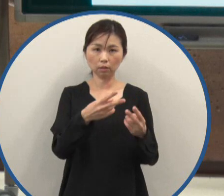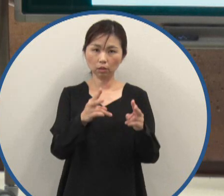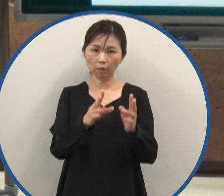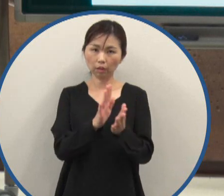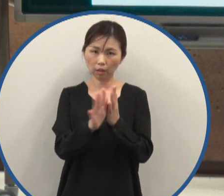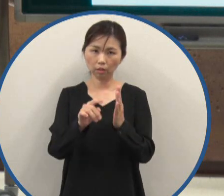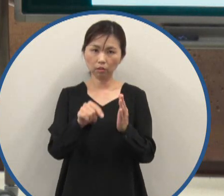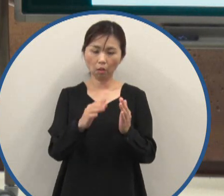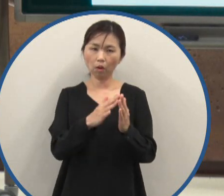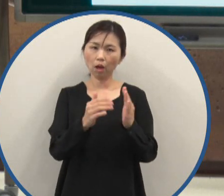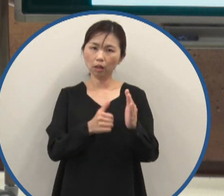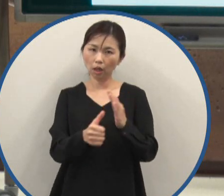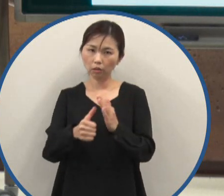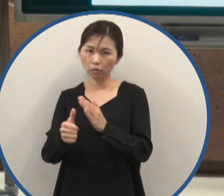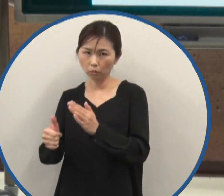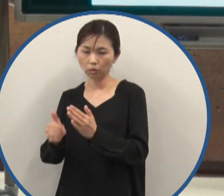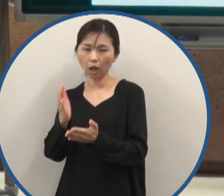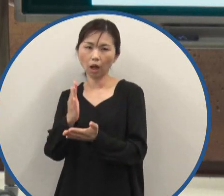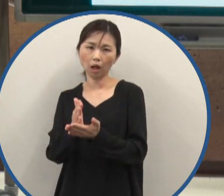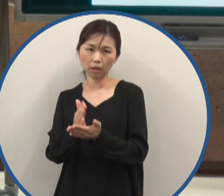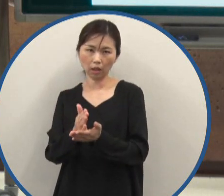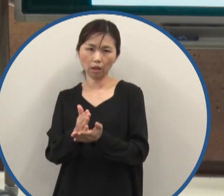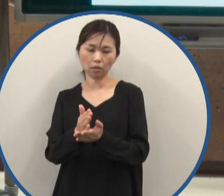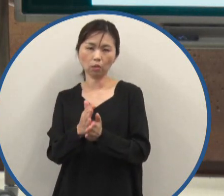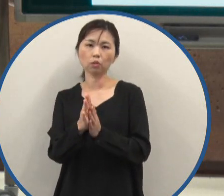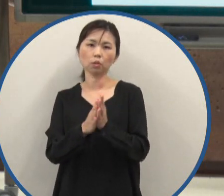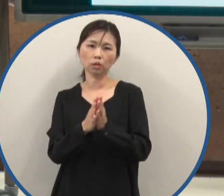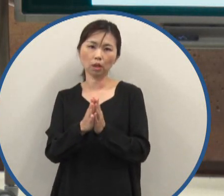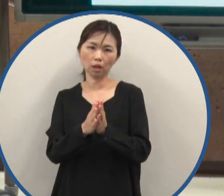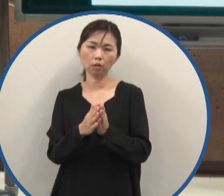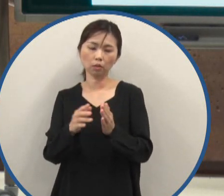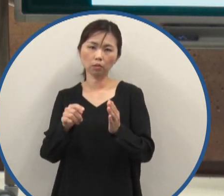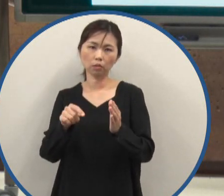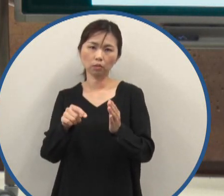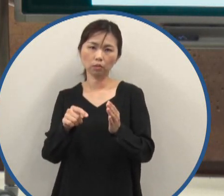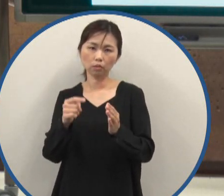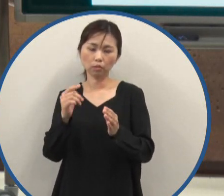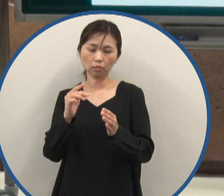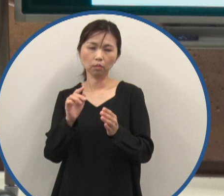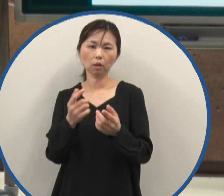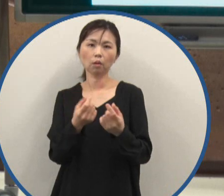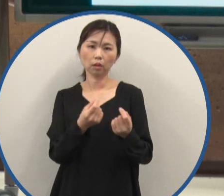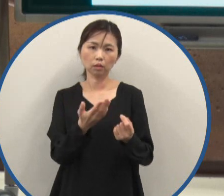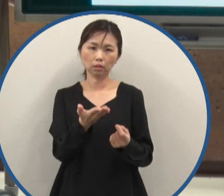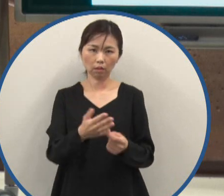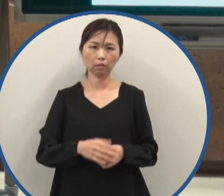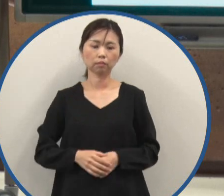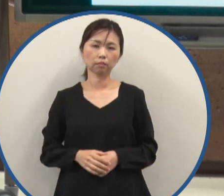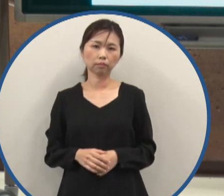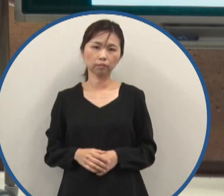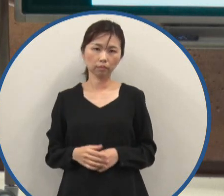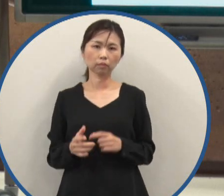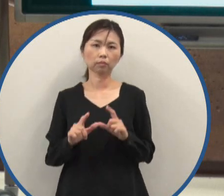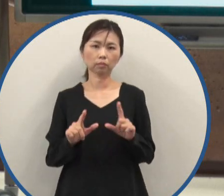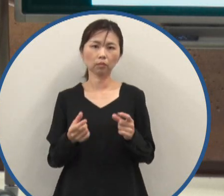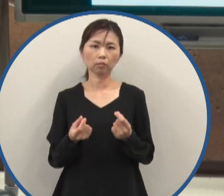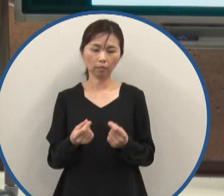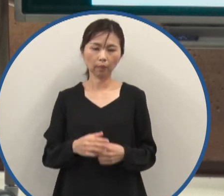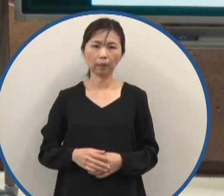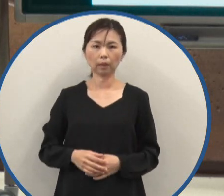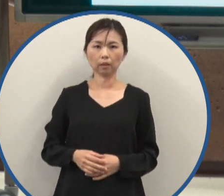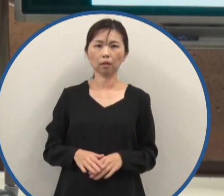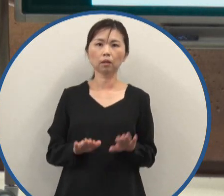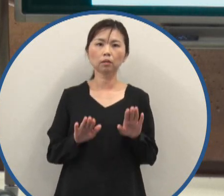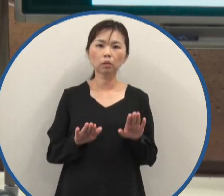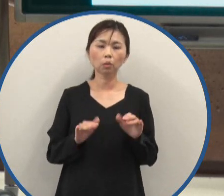ていう要請は変わらないっていうことですか。 もちろんです、はい。 あと今日の人口10万人あたりの新規感